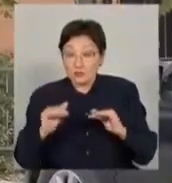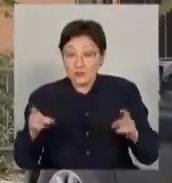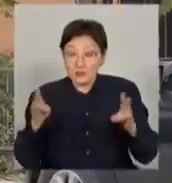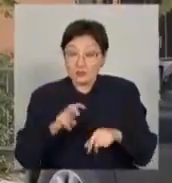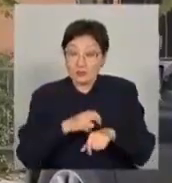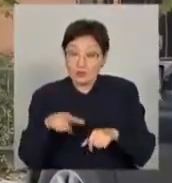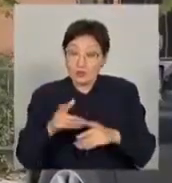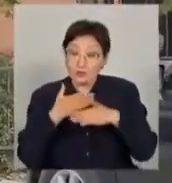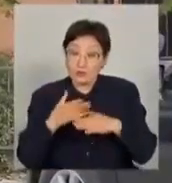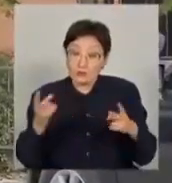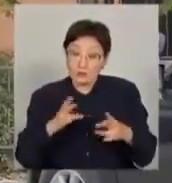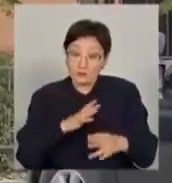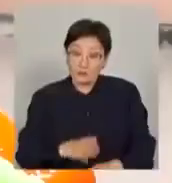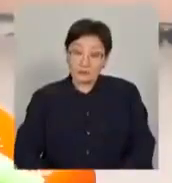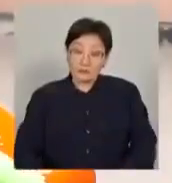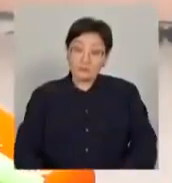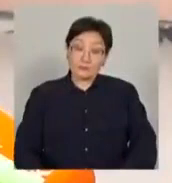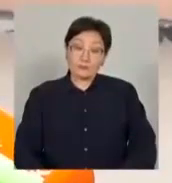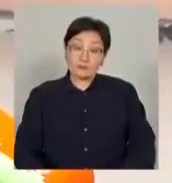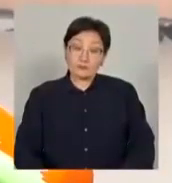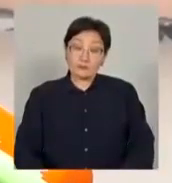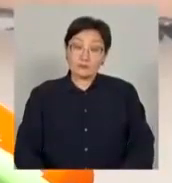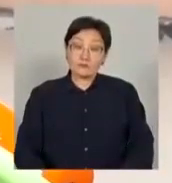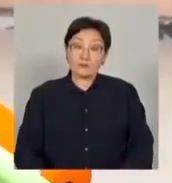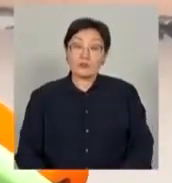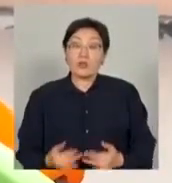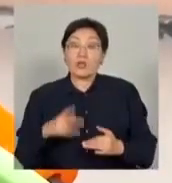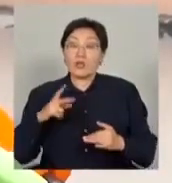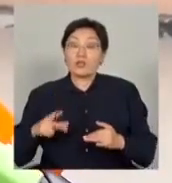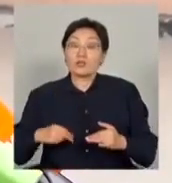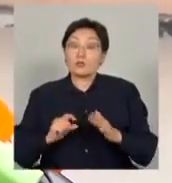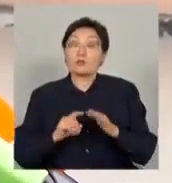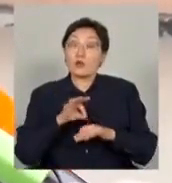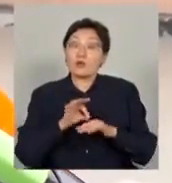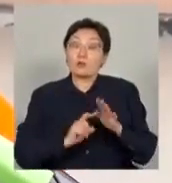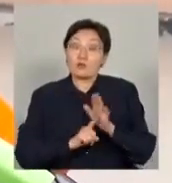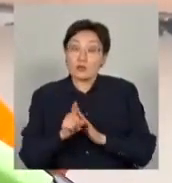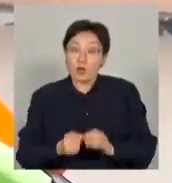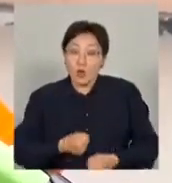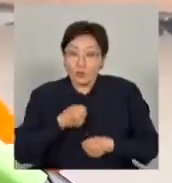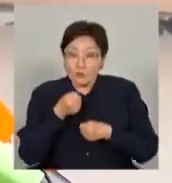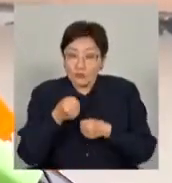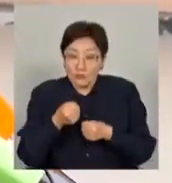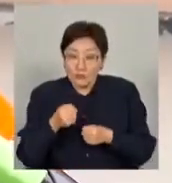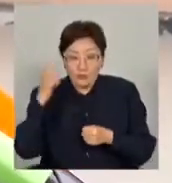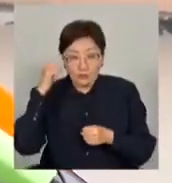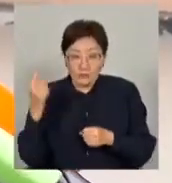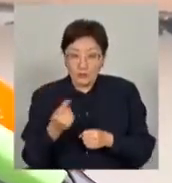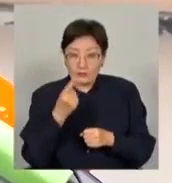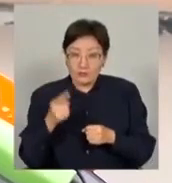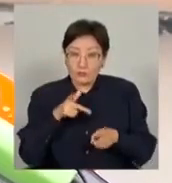ақ халаттылардың көмегіне жүгініпті. Іс болғаннан кейін қызым ауырып бастаған. Қысқым келетін іші басым айналады